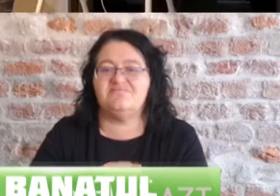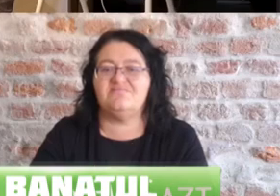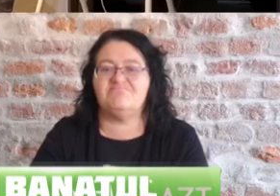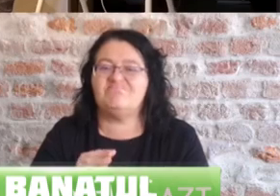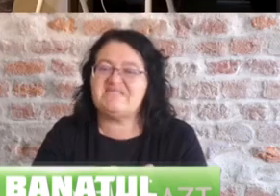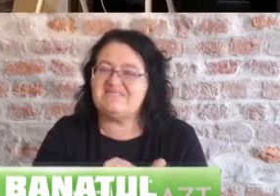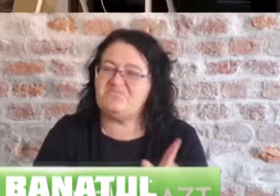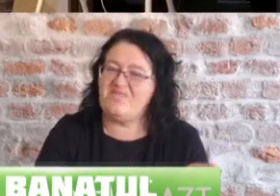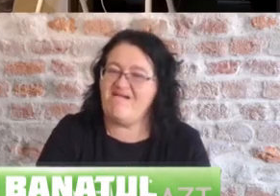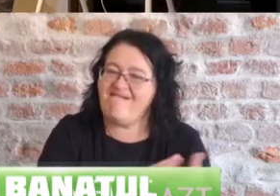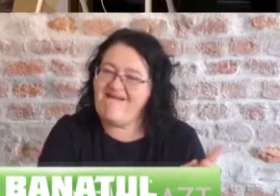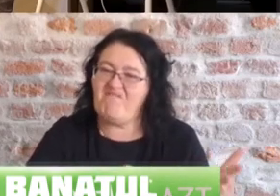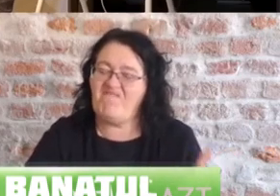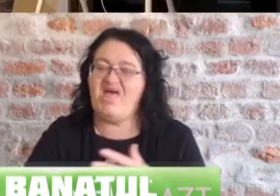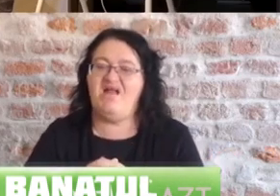empatie,